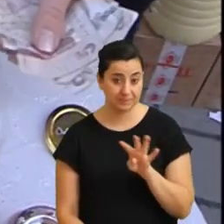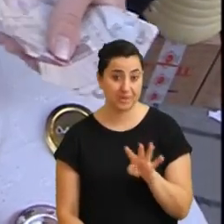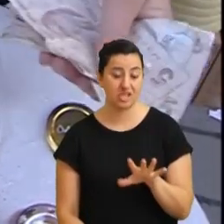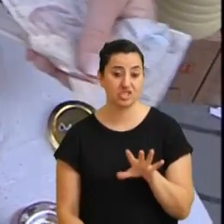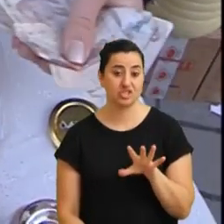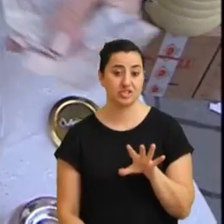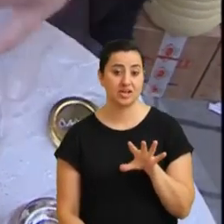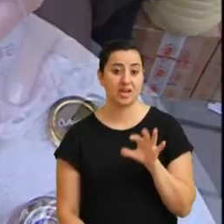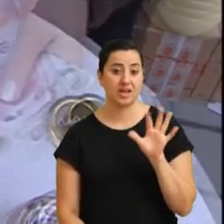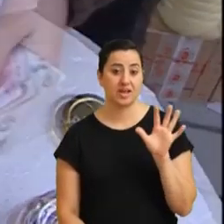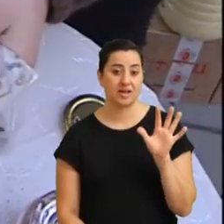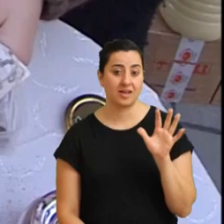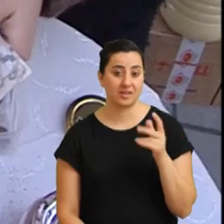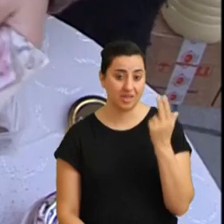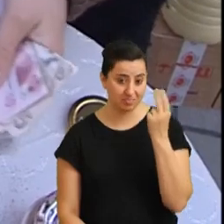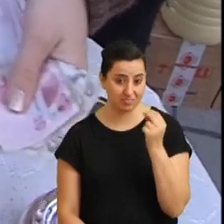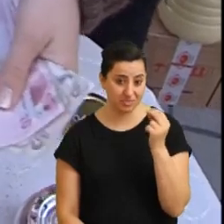30 45